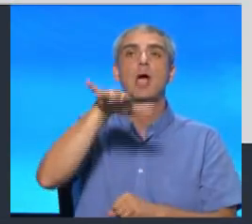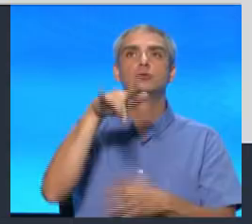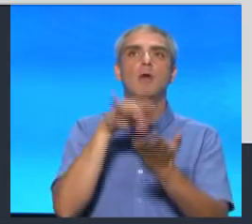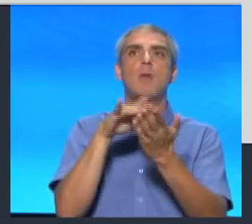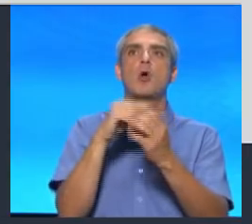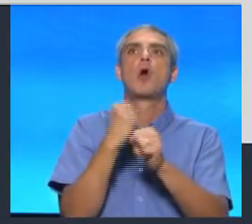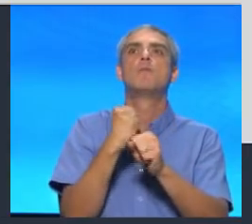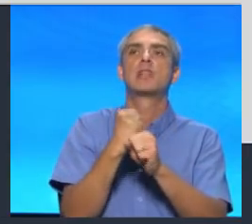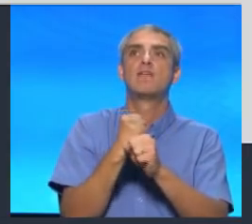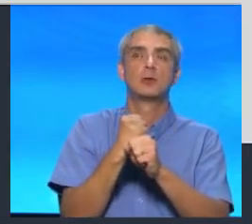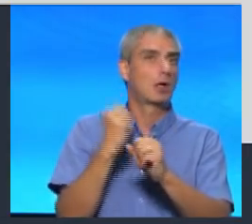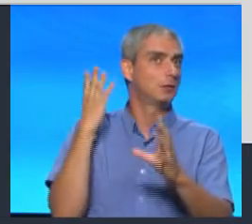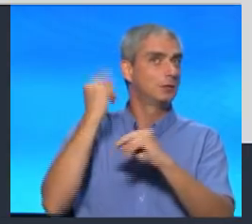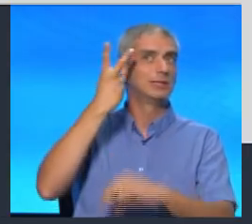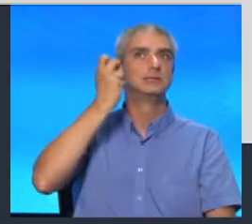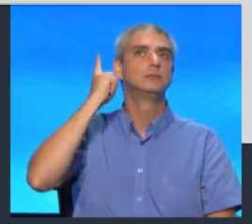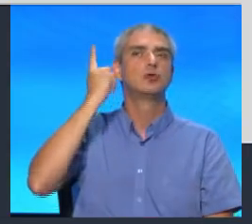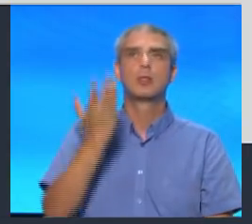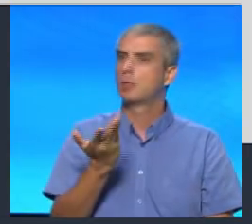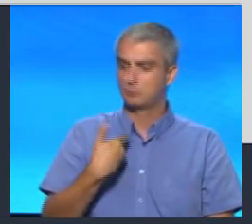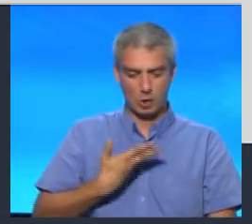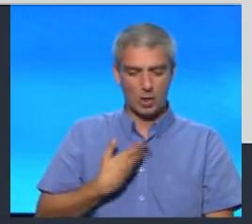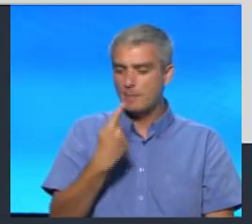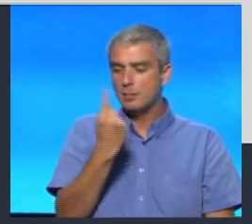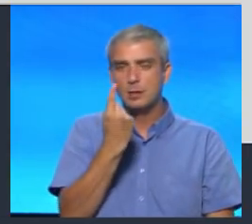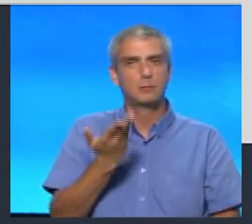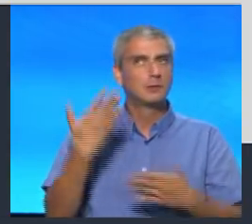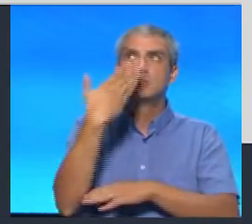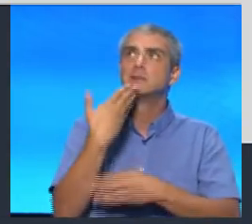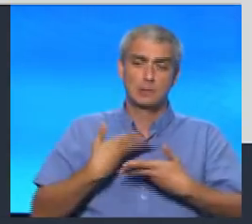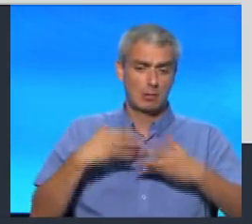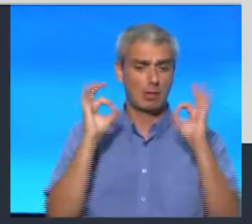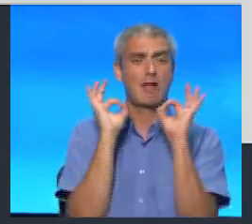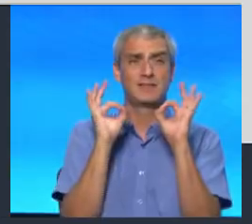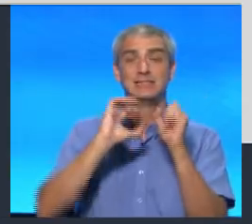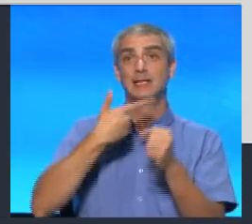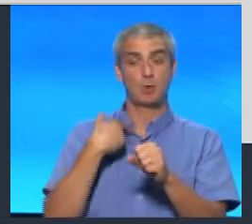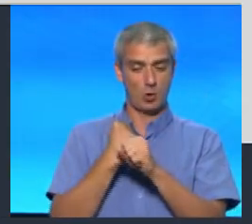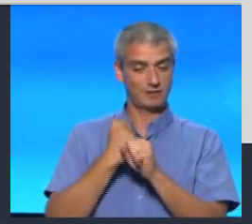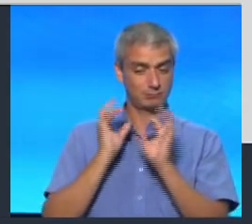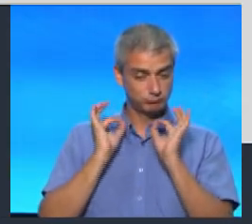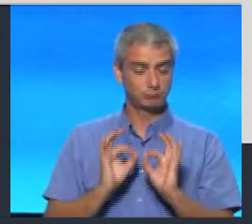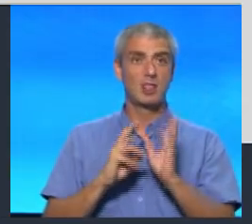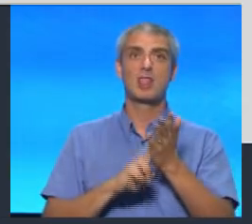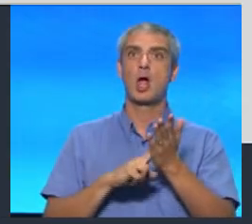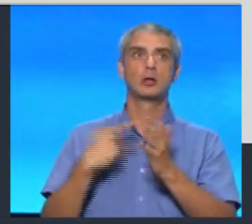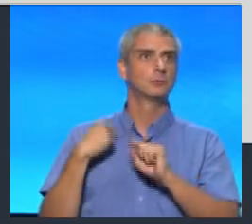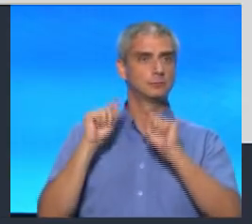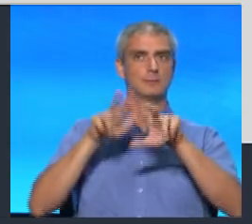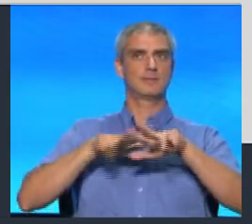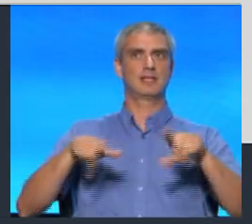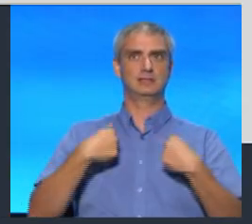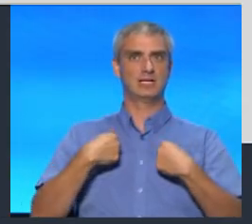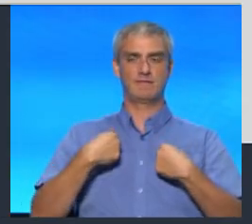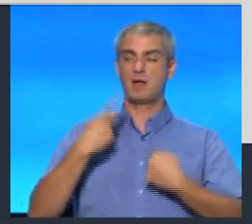לעבודה במשך ה-20 שנה האחרונות ולא קיבלתי שקל אחד מהמדינת ישראל. אם היום פועלים בצורה נכונה ומביאים אותנו למצב כזה